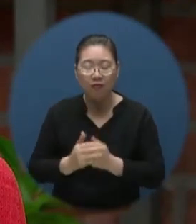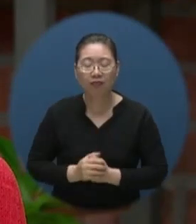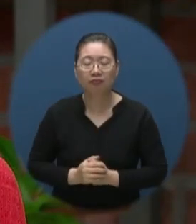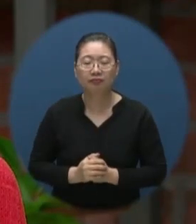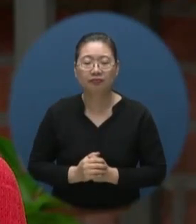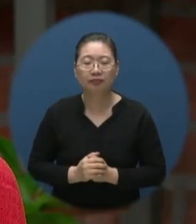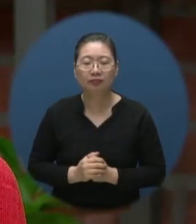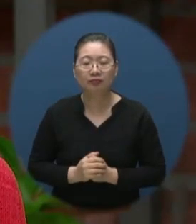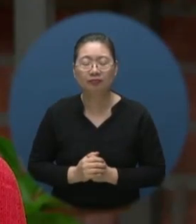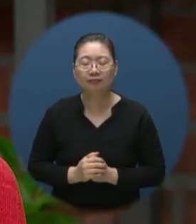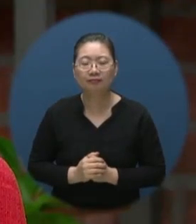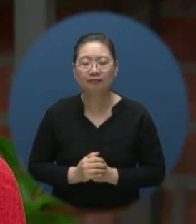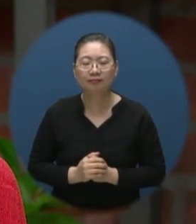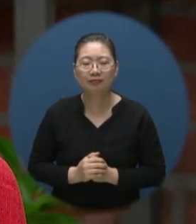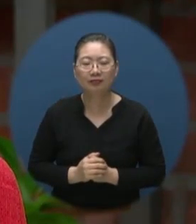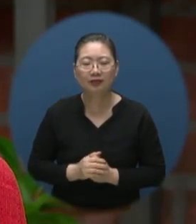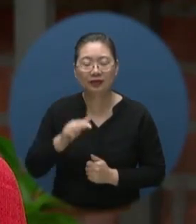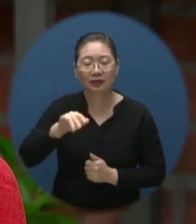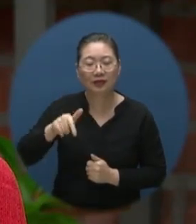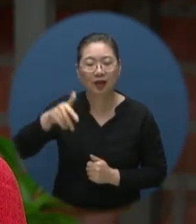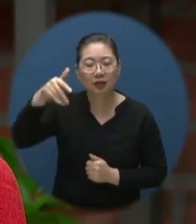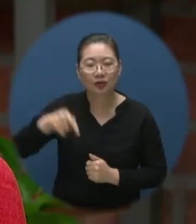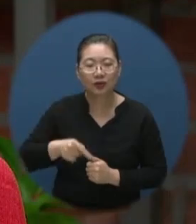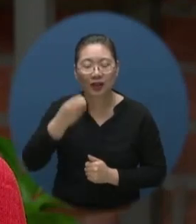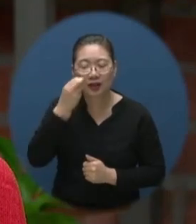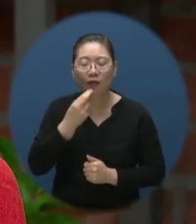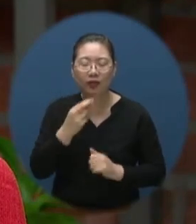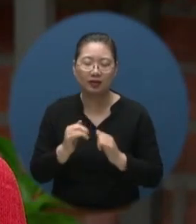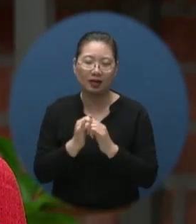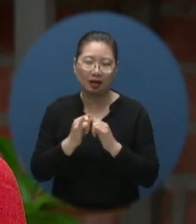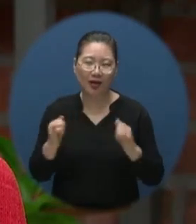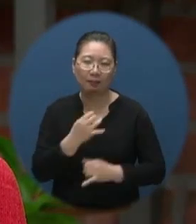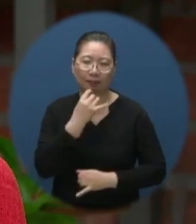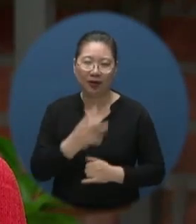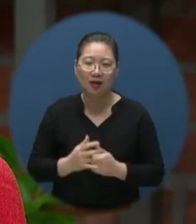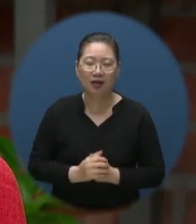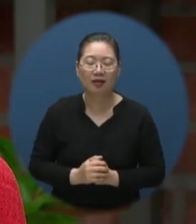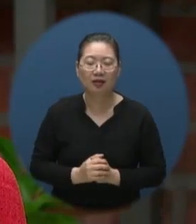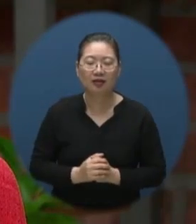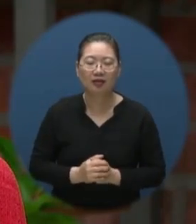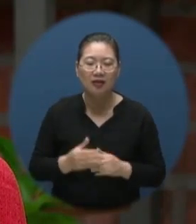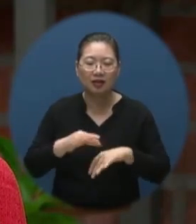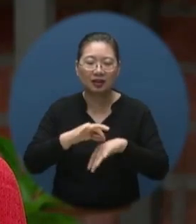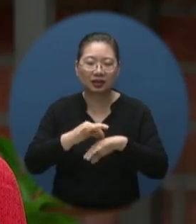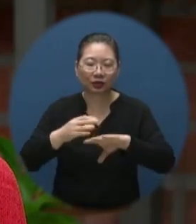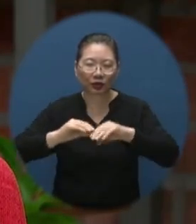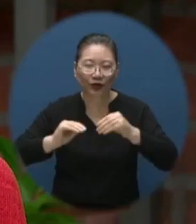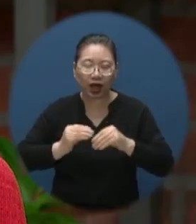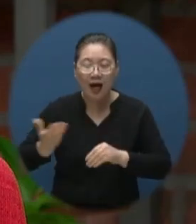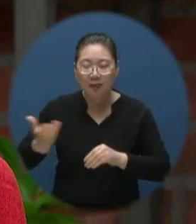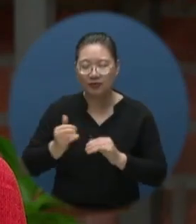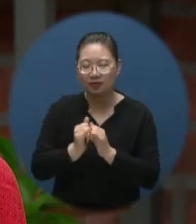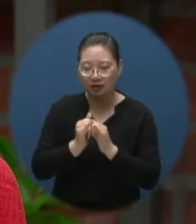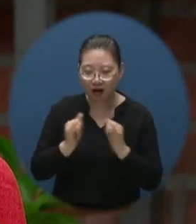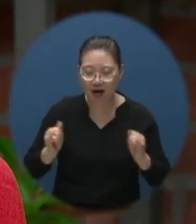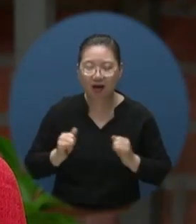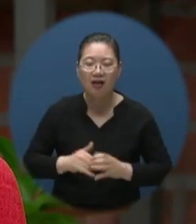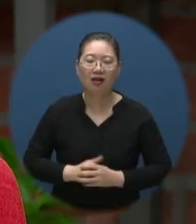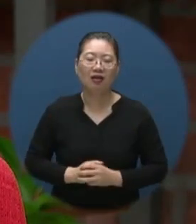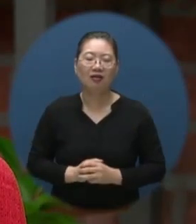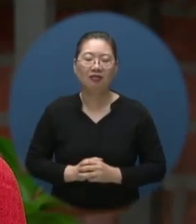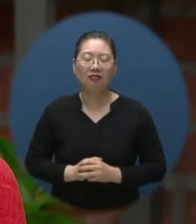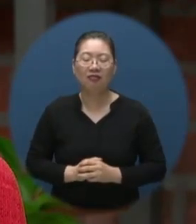이거, 이제 척추에 이상이 없는 사람. 근육이 아픈 사람, 룸바고라고